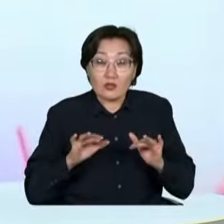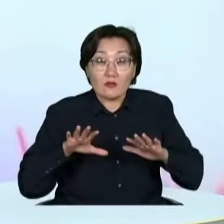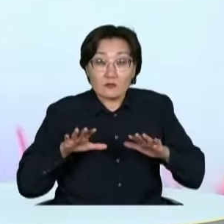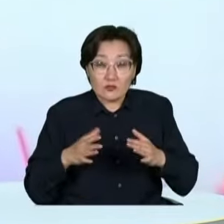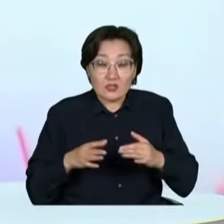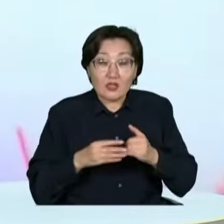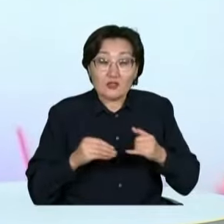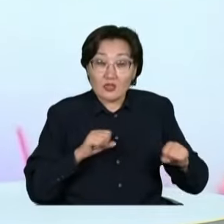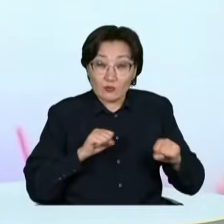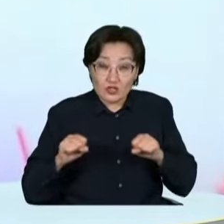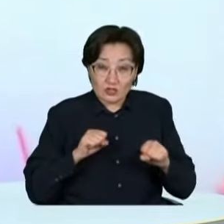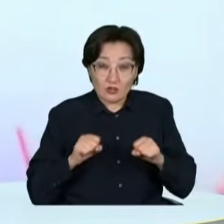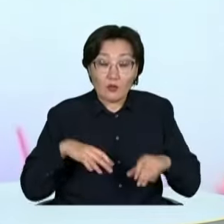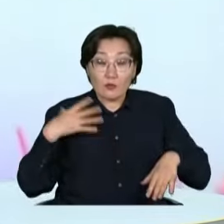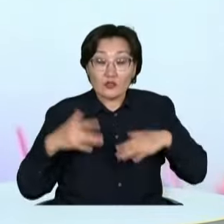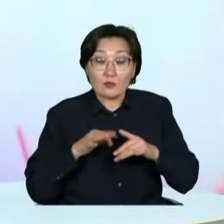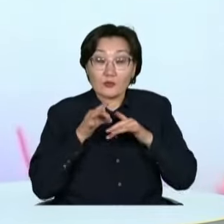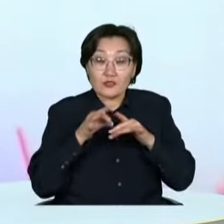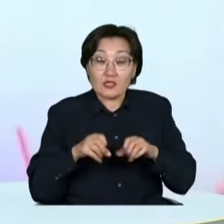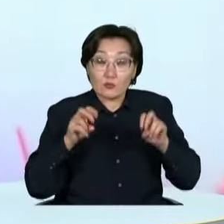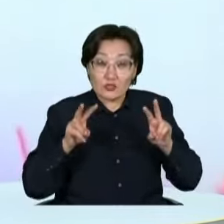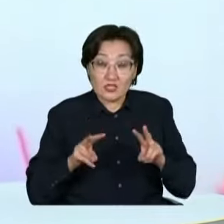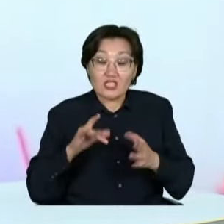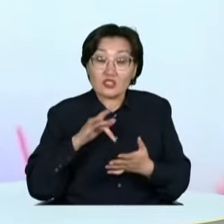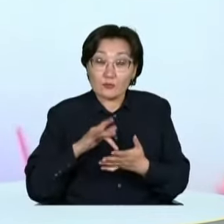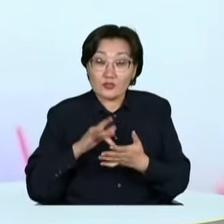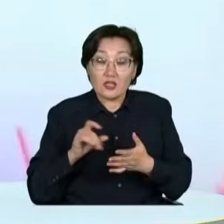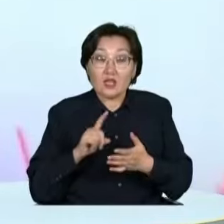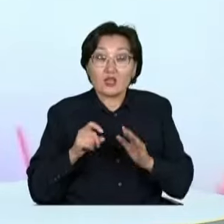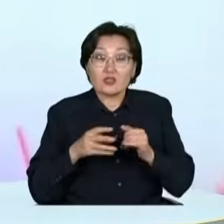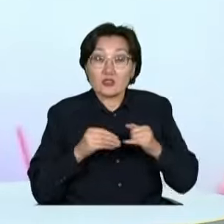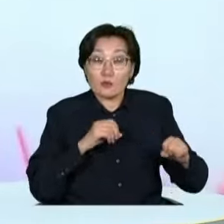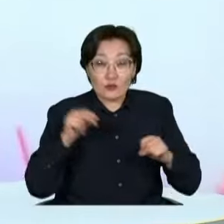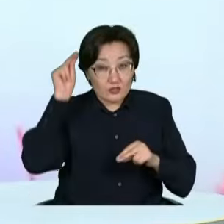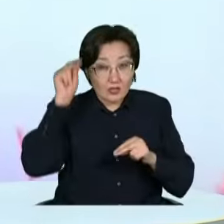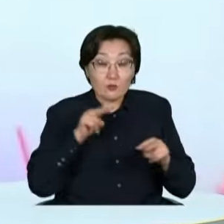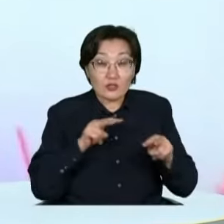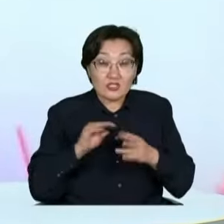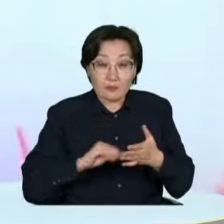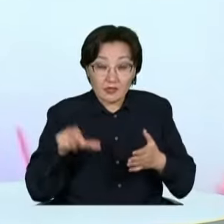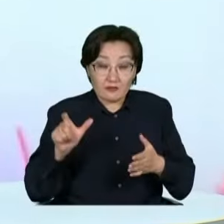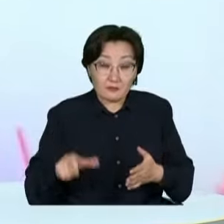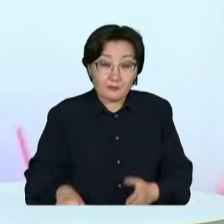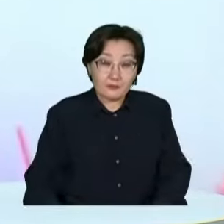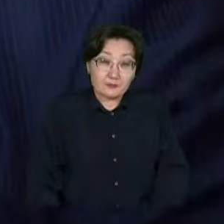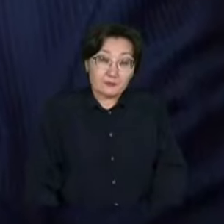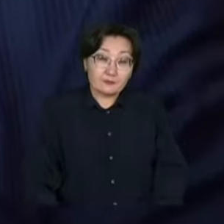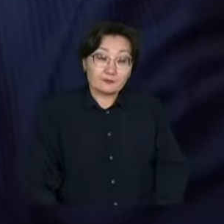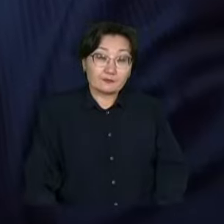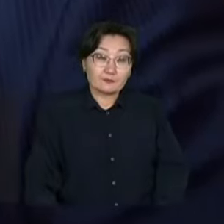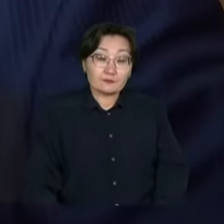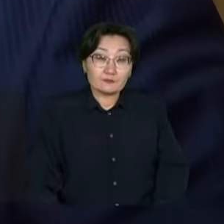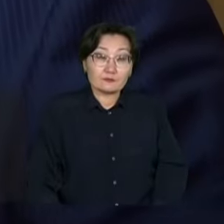разрушительного землетрясения. Тренировки проходили в специальном центре. За сейсмоучениями наблюдала Дина Жанабекова.